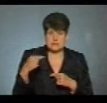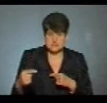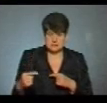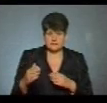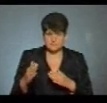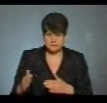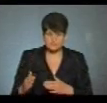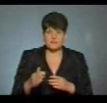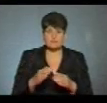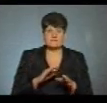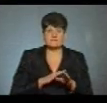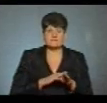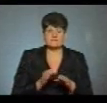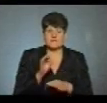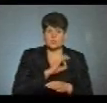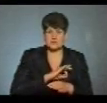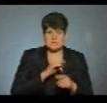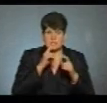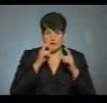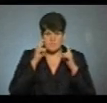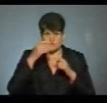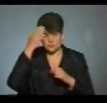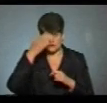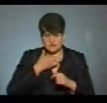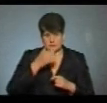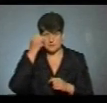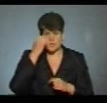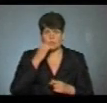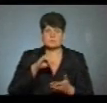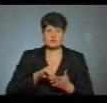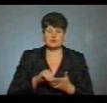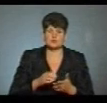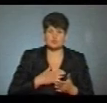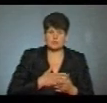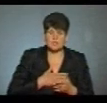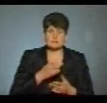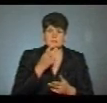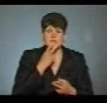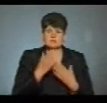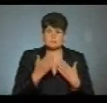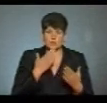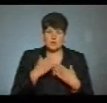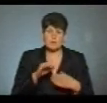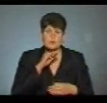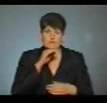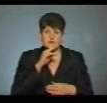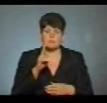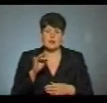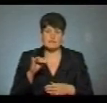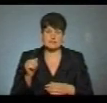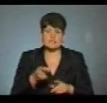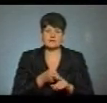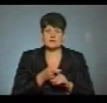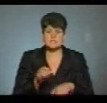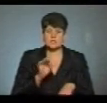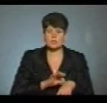соціальне, використання масок в ідеалі із щитками. Я дякую вам за участь у нашому ефірі. Нагадаю, що ми спілкувалися з професором кафедри інфекційних хвороб